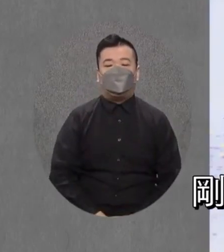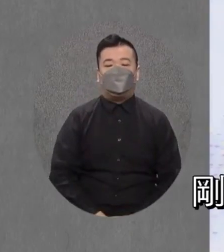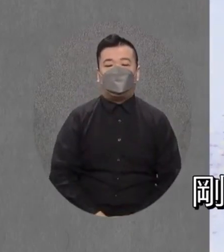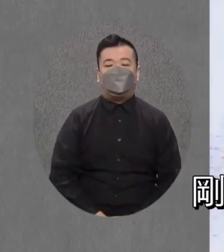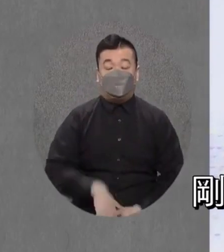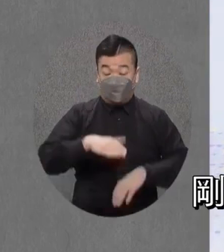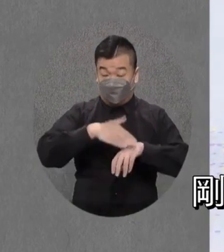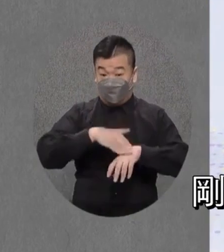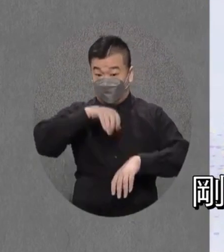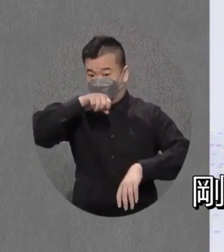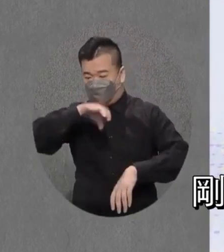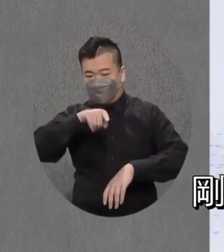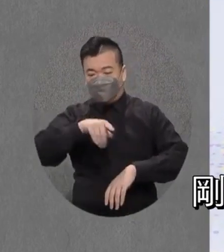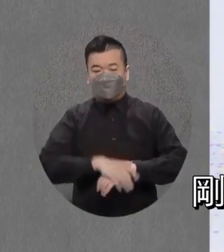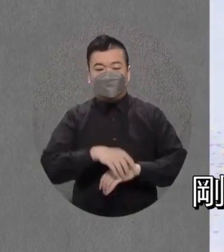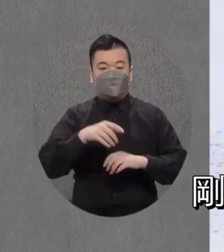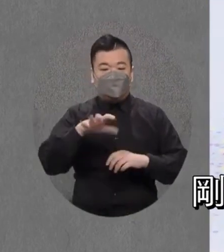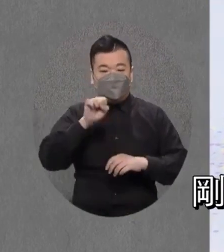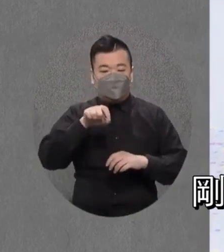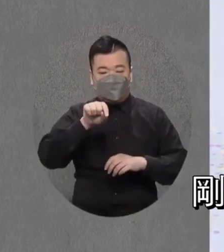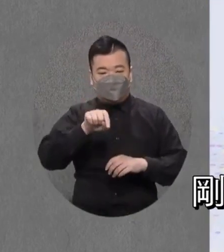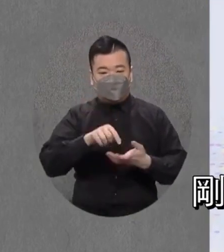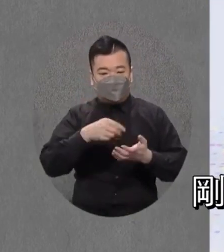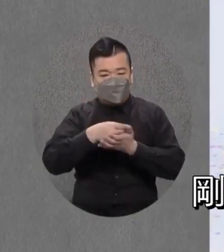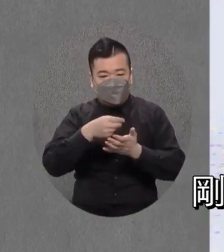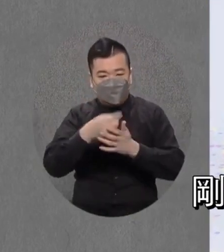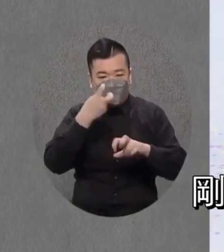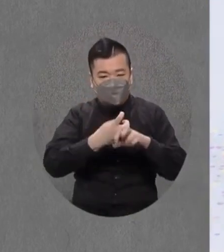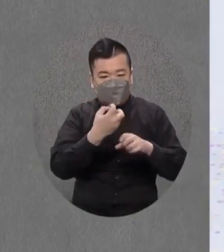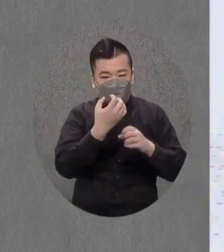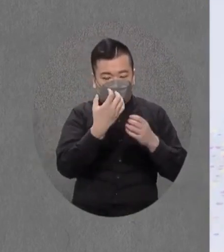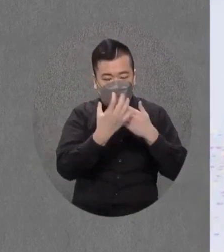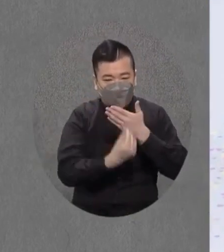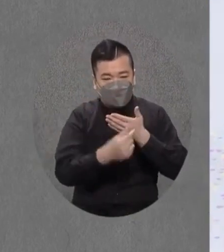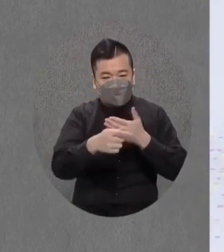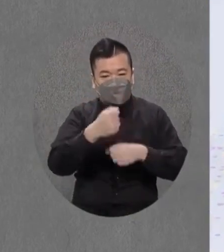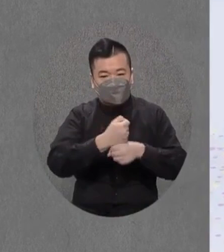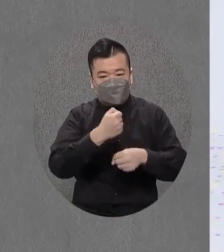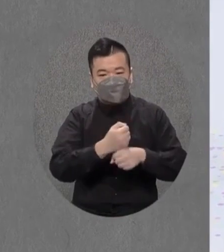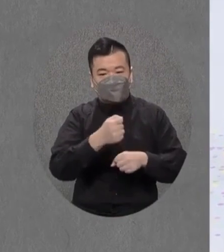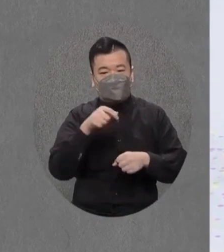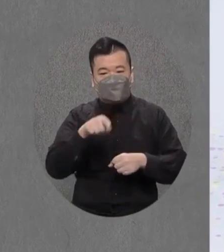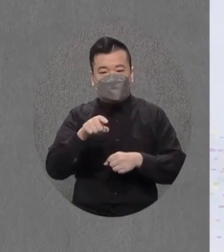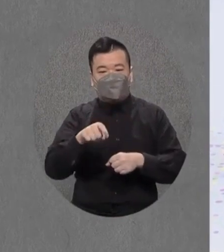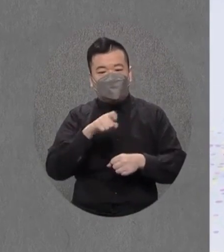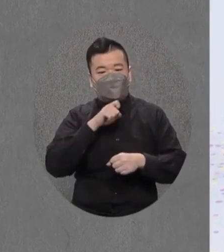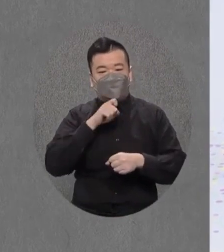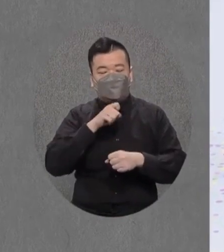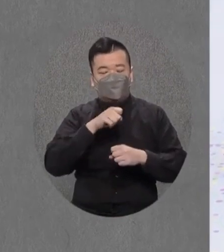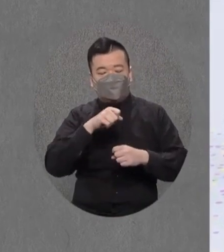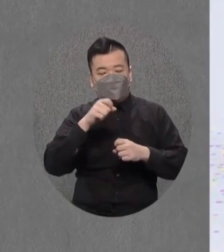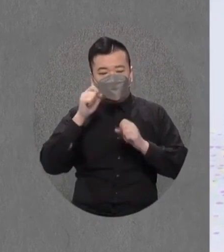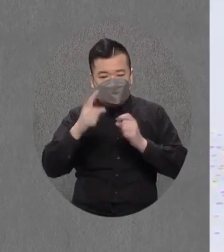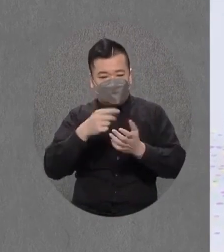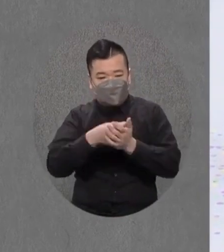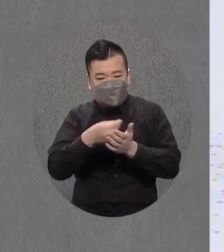正如我們說，廖少珍就是用圖像、石印的圖像去做這個時光草 image 動畫，